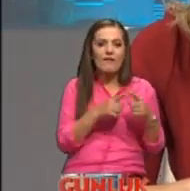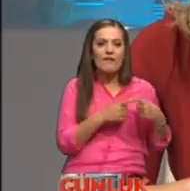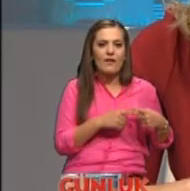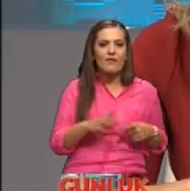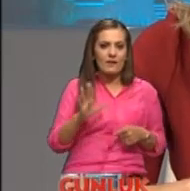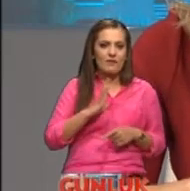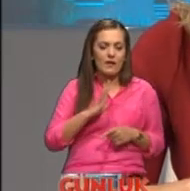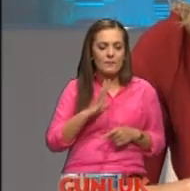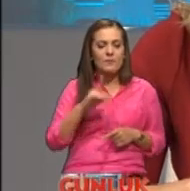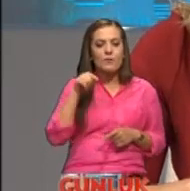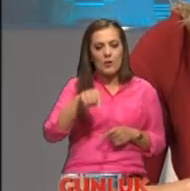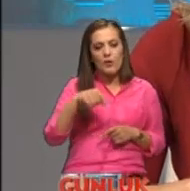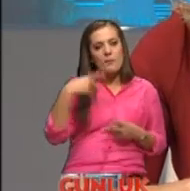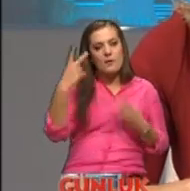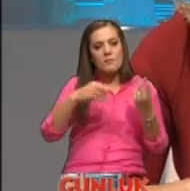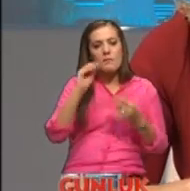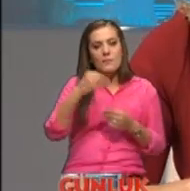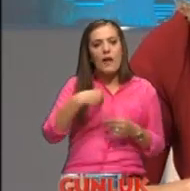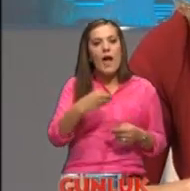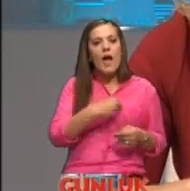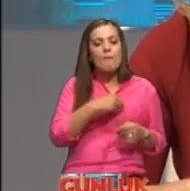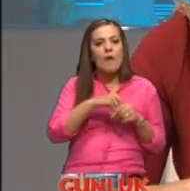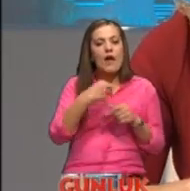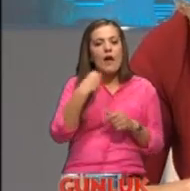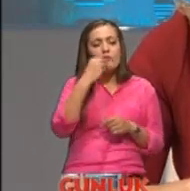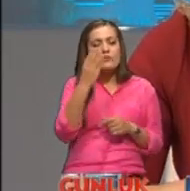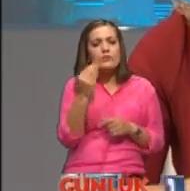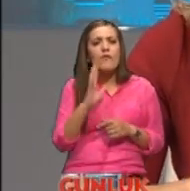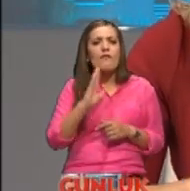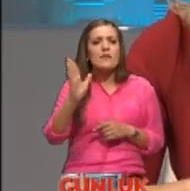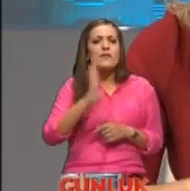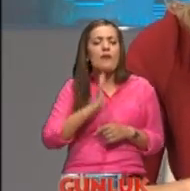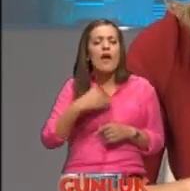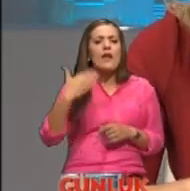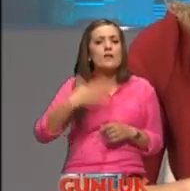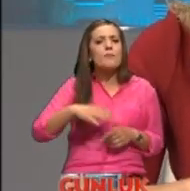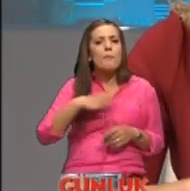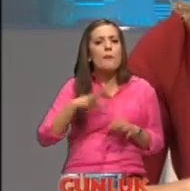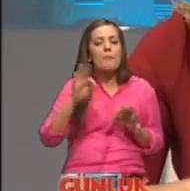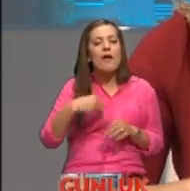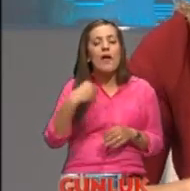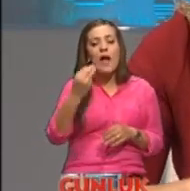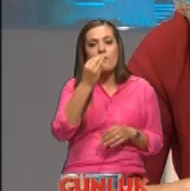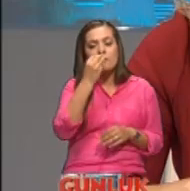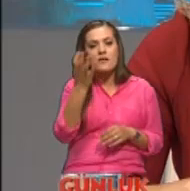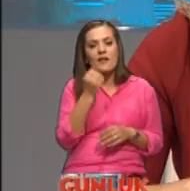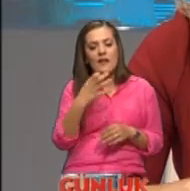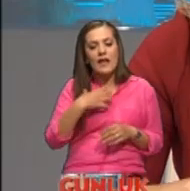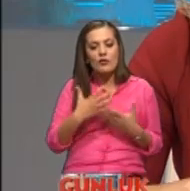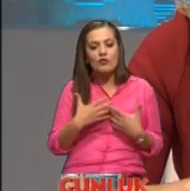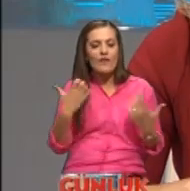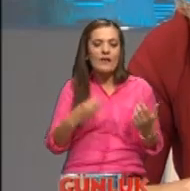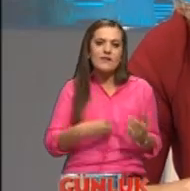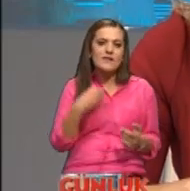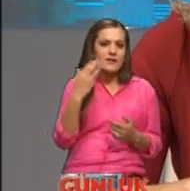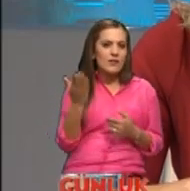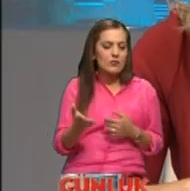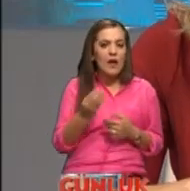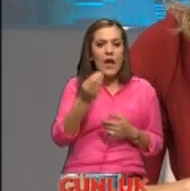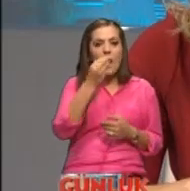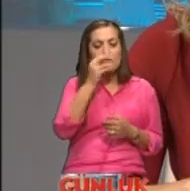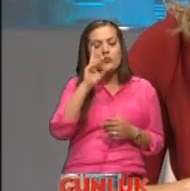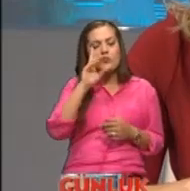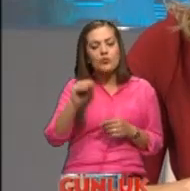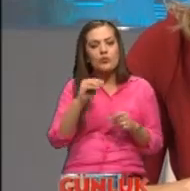gösteriyor. Burada bazı bebeklerin emme refleksi çok kuvvetli ya da emerek, emzik alarak kendisini güvende hissediyor.